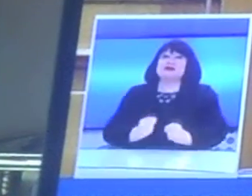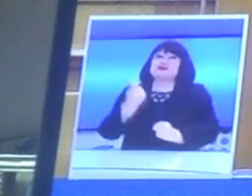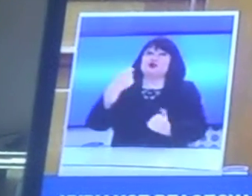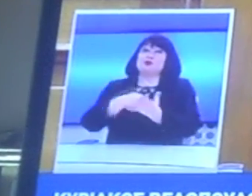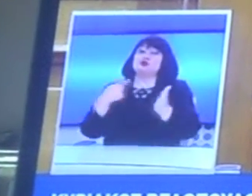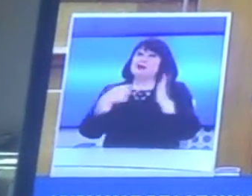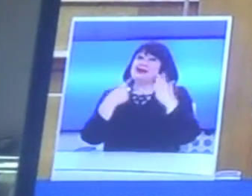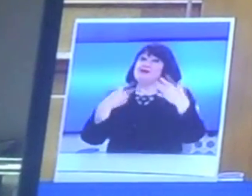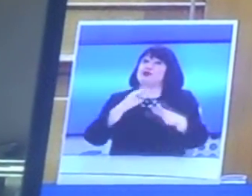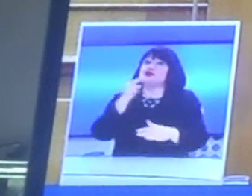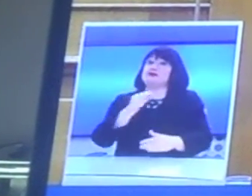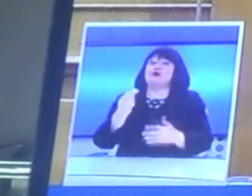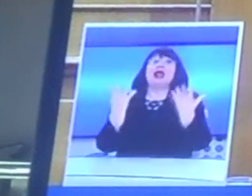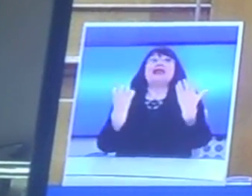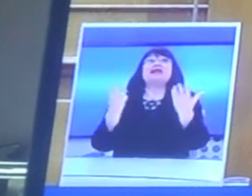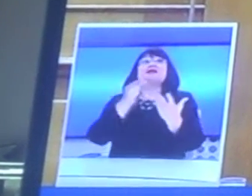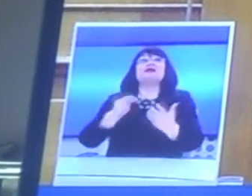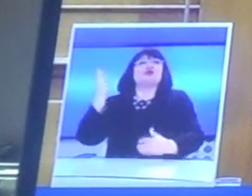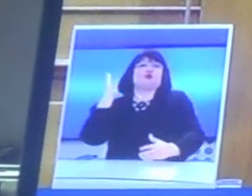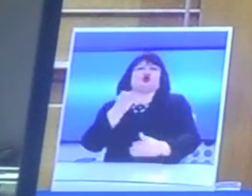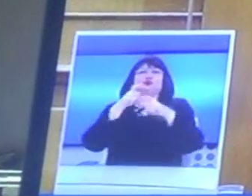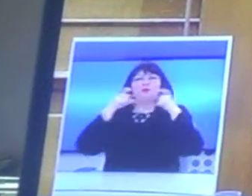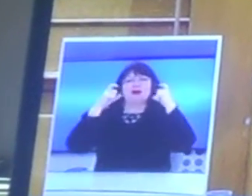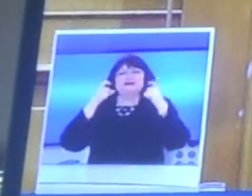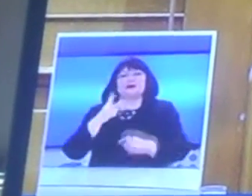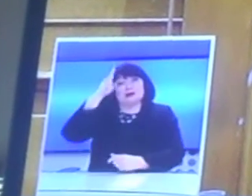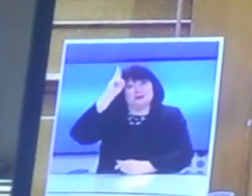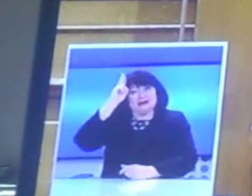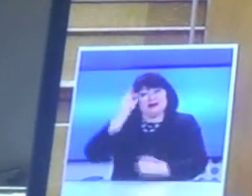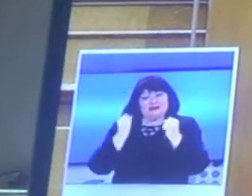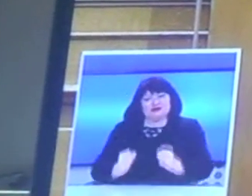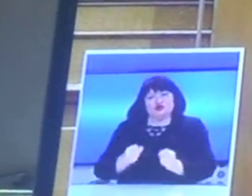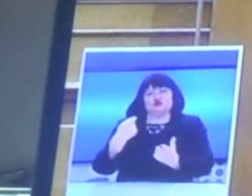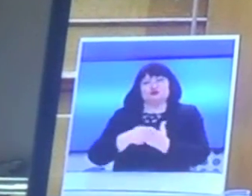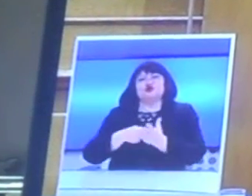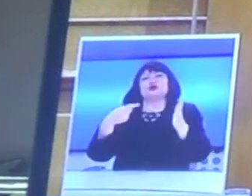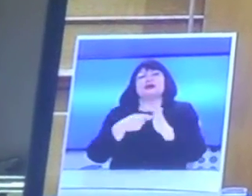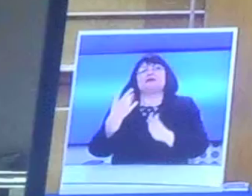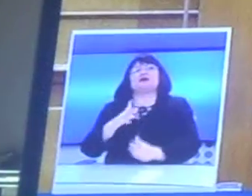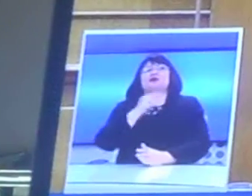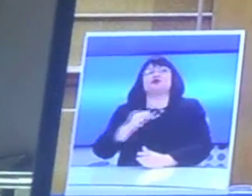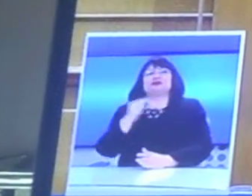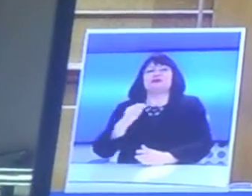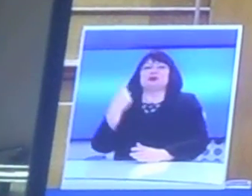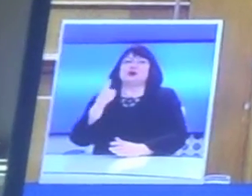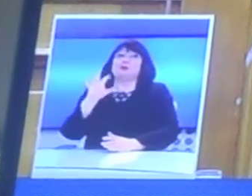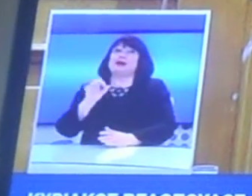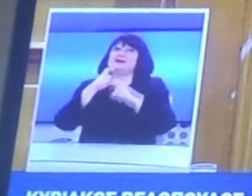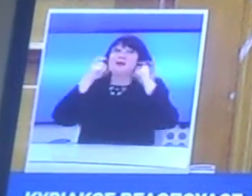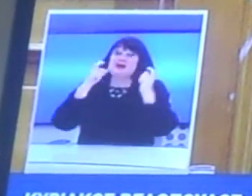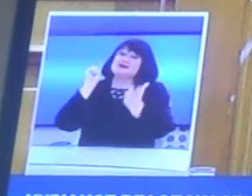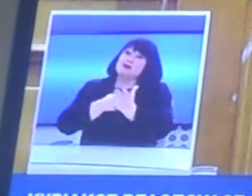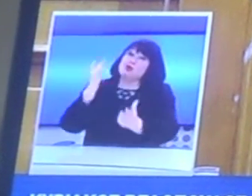μισθό 1.700, 90 ευρώ το πρόστιμο λέει τη μάσκα. Γερμανία. Βασικό μισθό 1.500, 150 ευρώ για τη